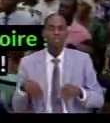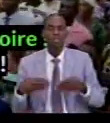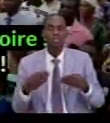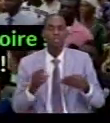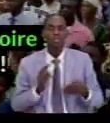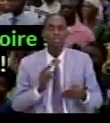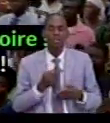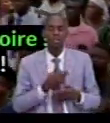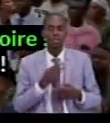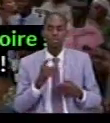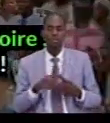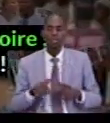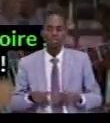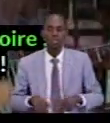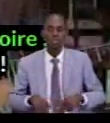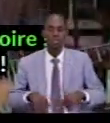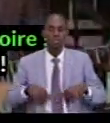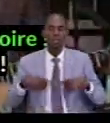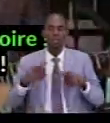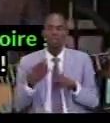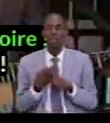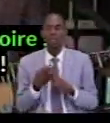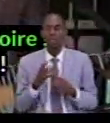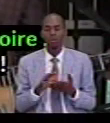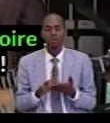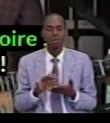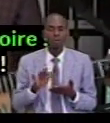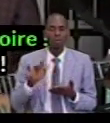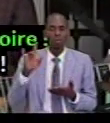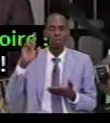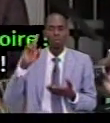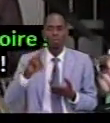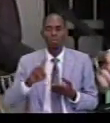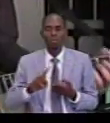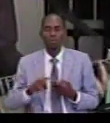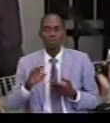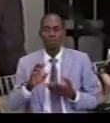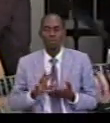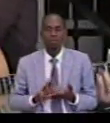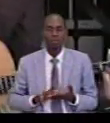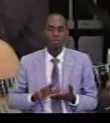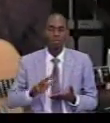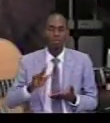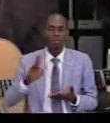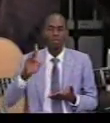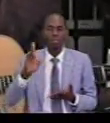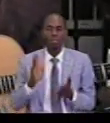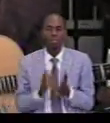de vivre de gloire en gloire. Alléluia. Oh.